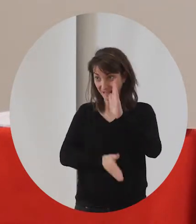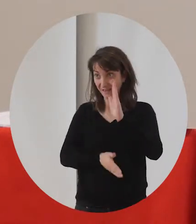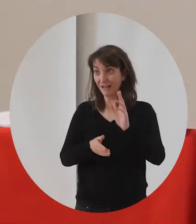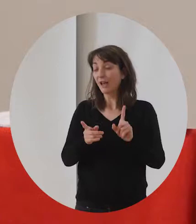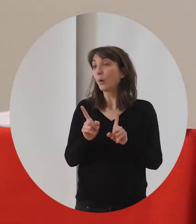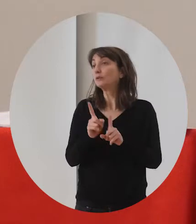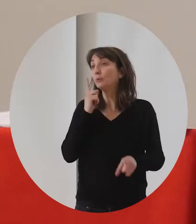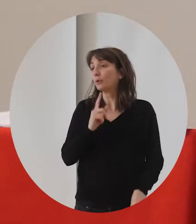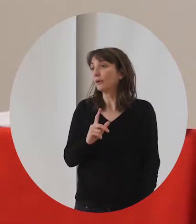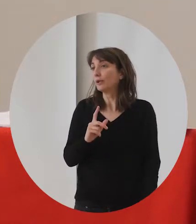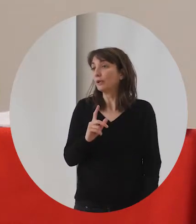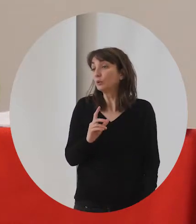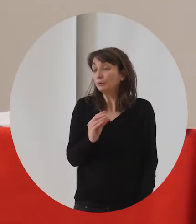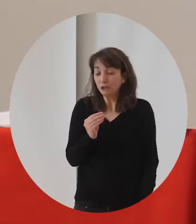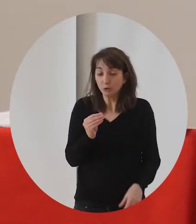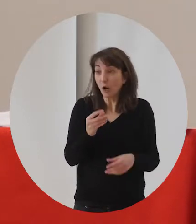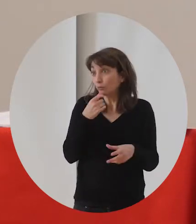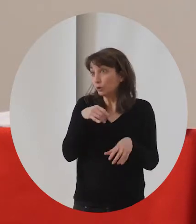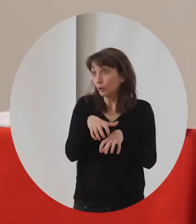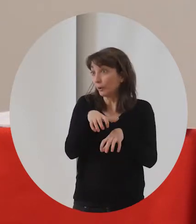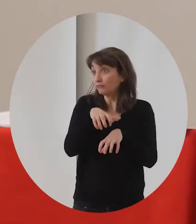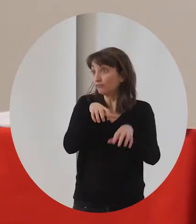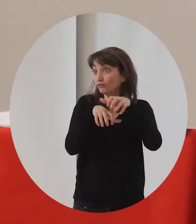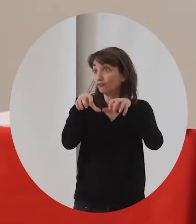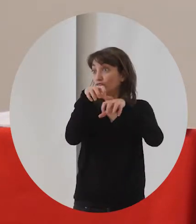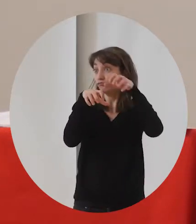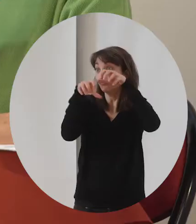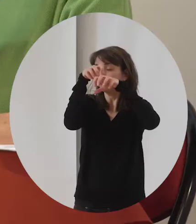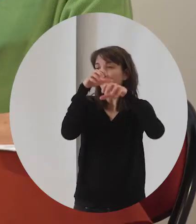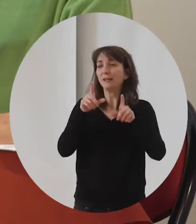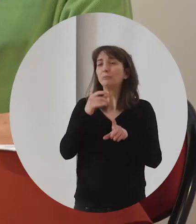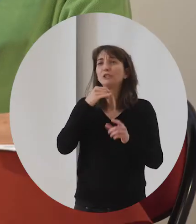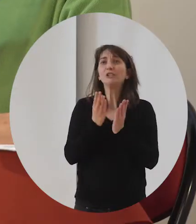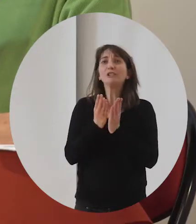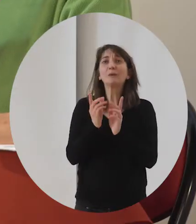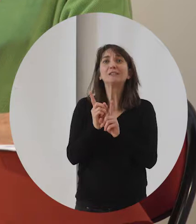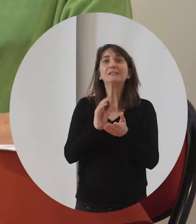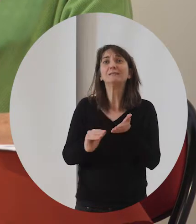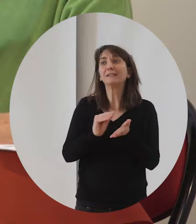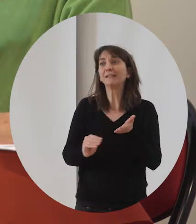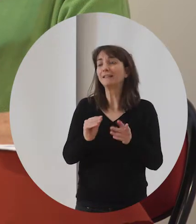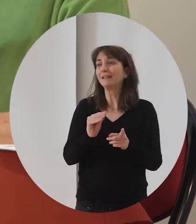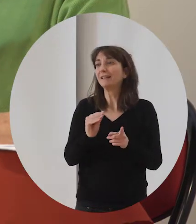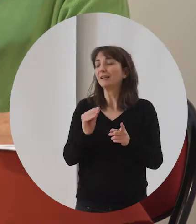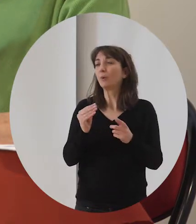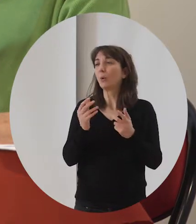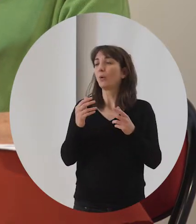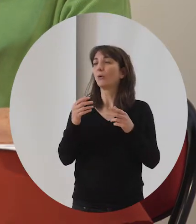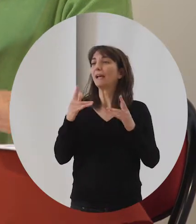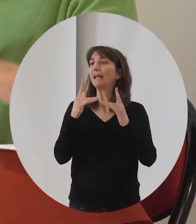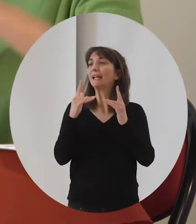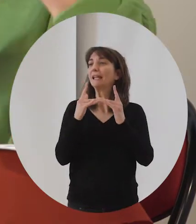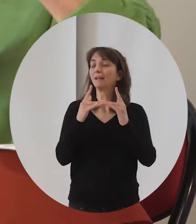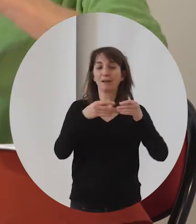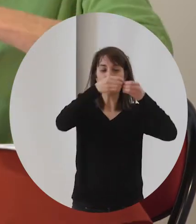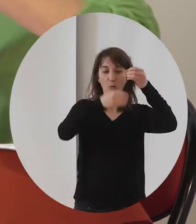C'est aussi chez les tout petits, tout simplement empiler des petits cubes. C'est comme dans le petit livre, il était marqué avec un lit à barreaux,